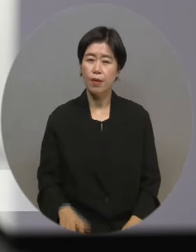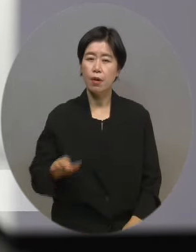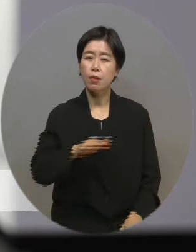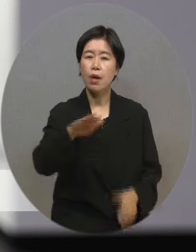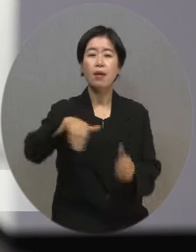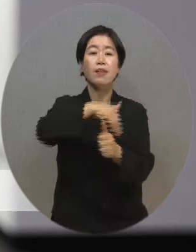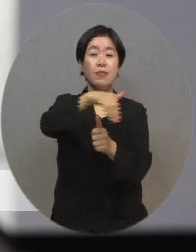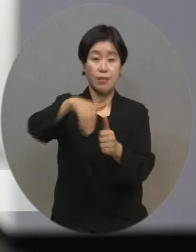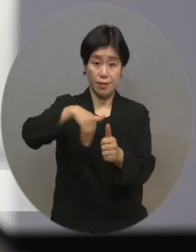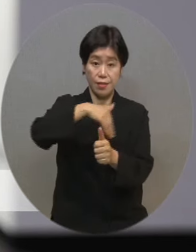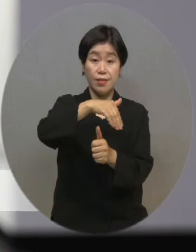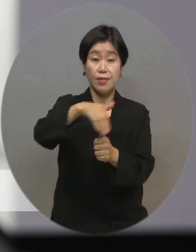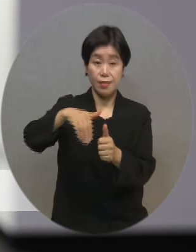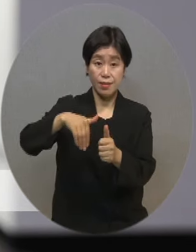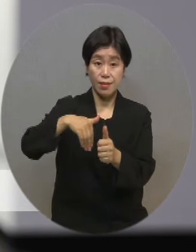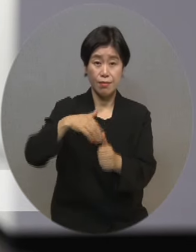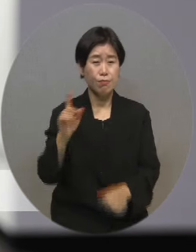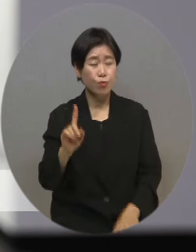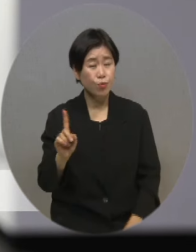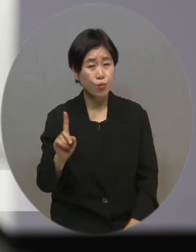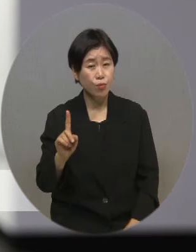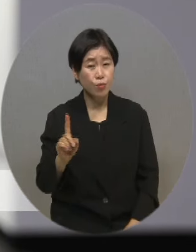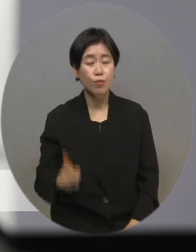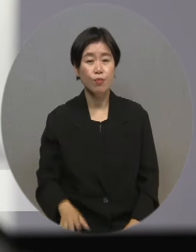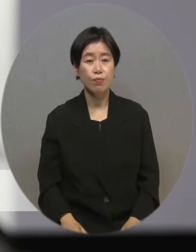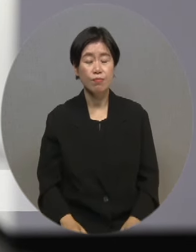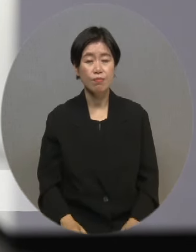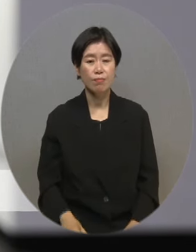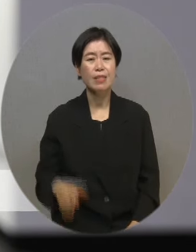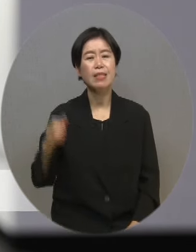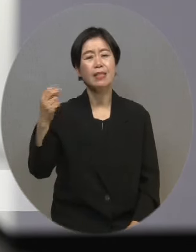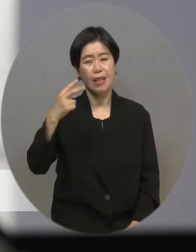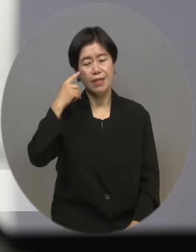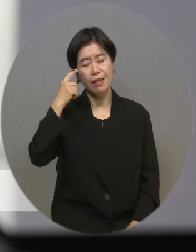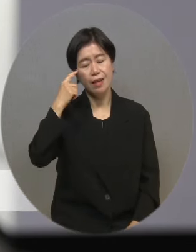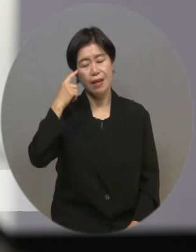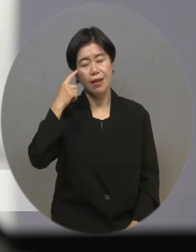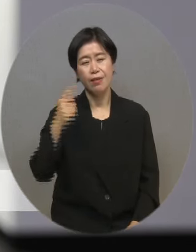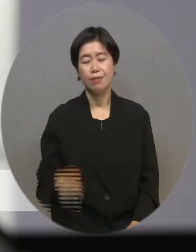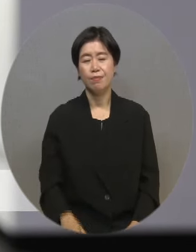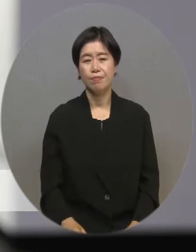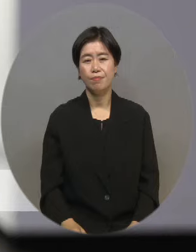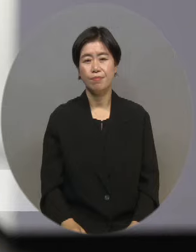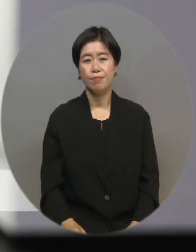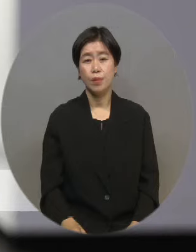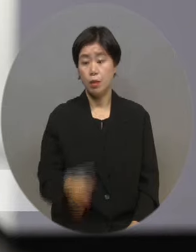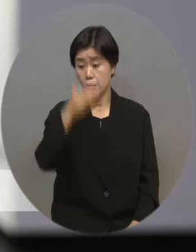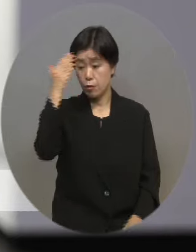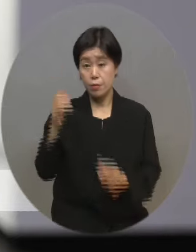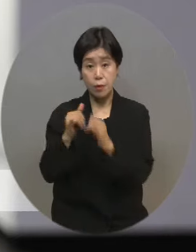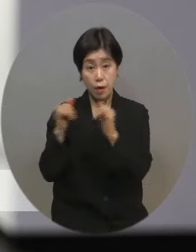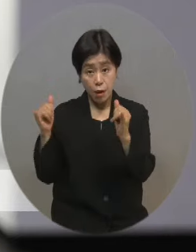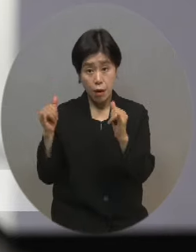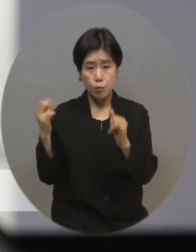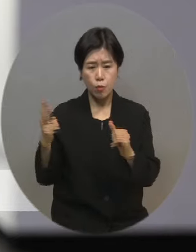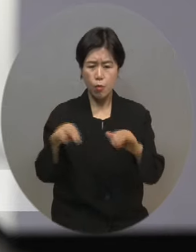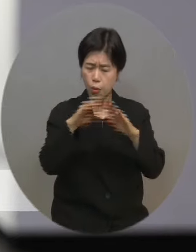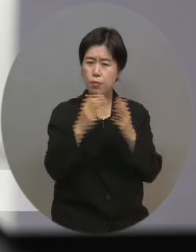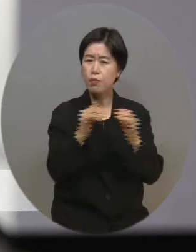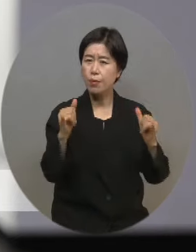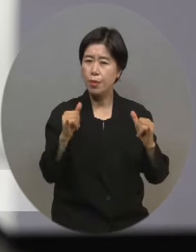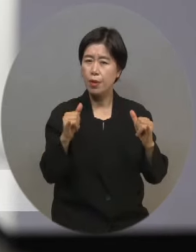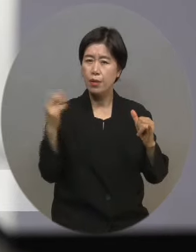보고 좀 뭐랄까 다시 한번 우리의 현실을 좀 젊은 친구들이나 모든 분들이